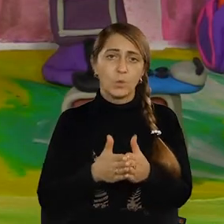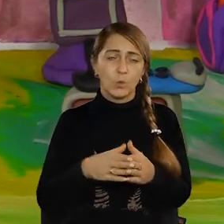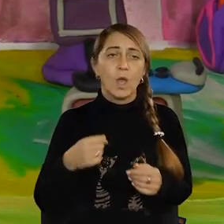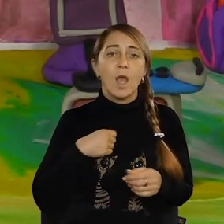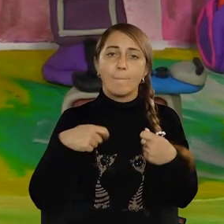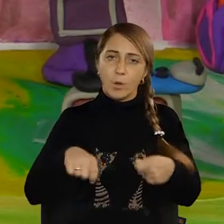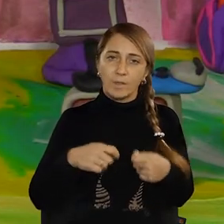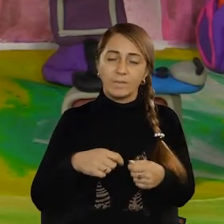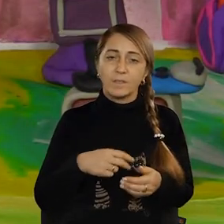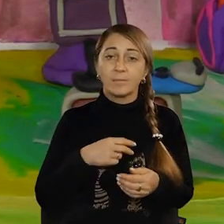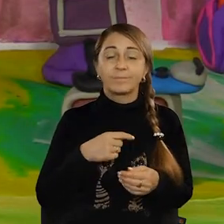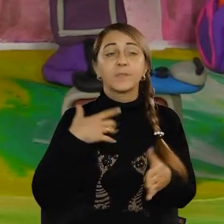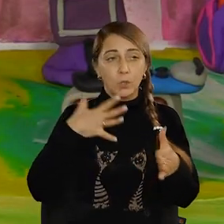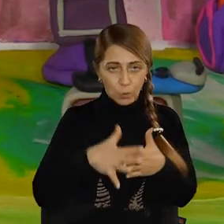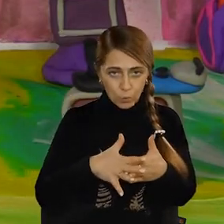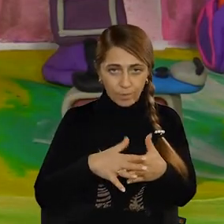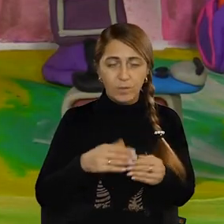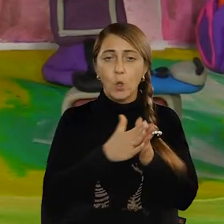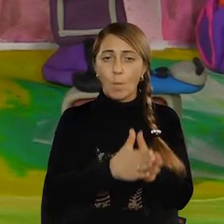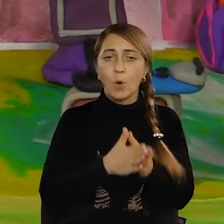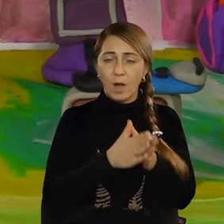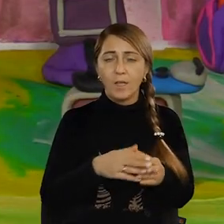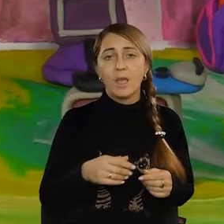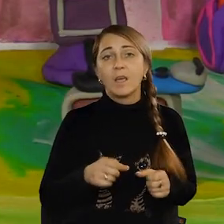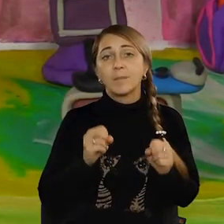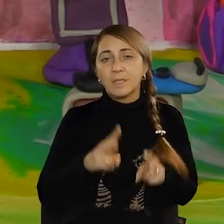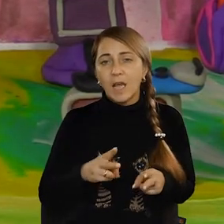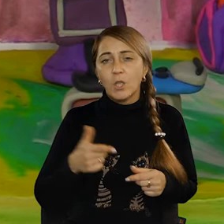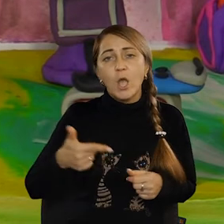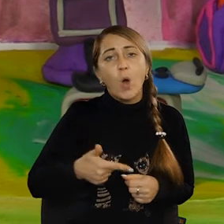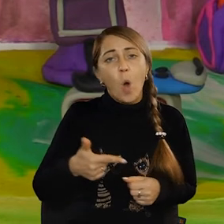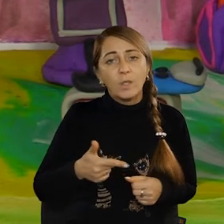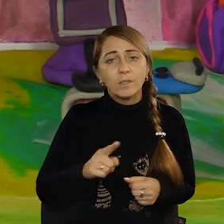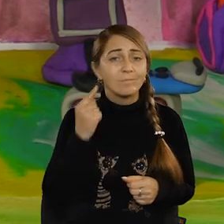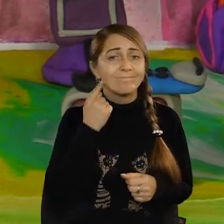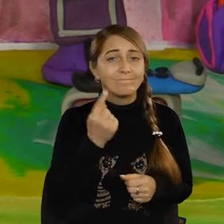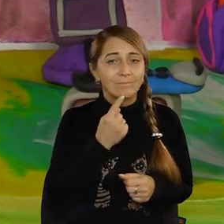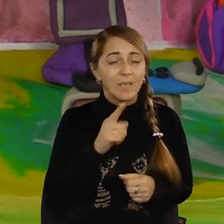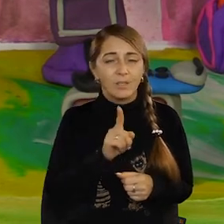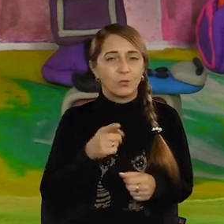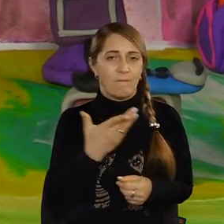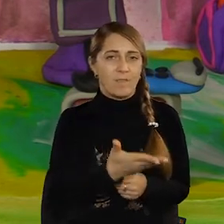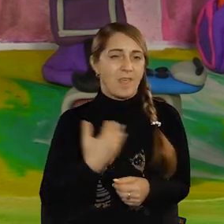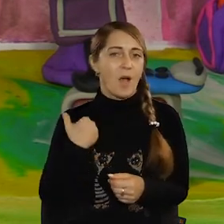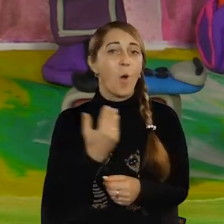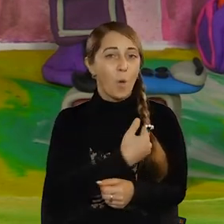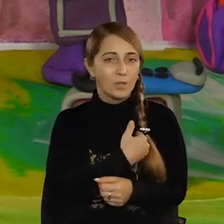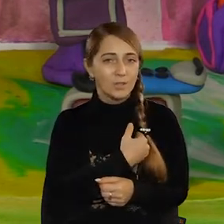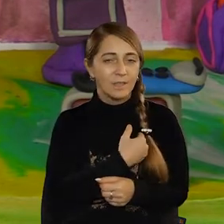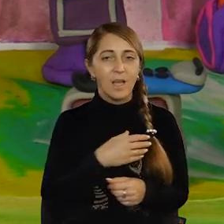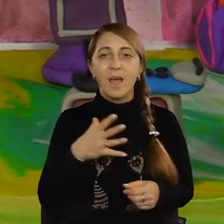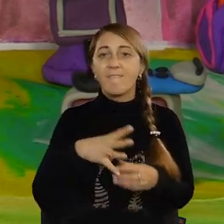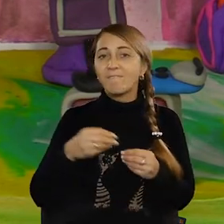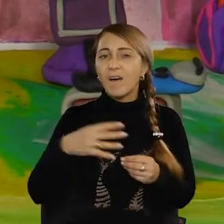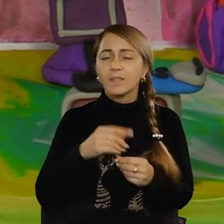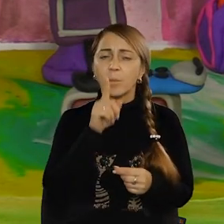із розумінням поставився до прохання особливої гості і показав їй усе, чого вона бажала. Солодка